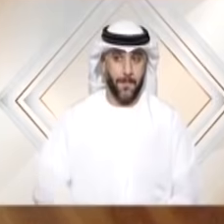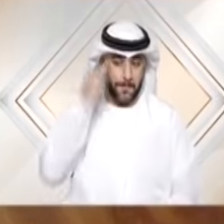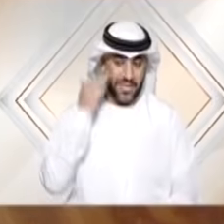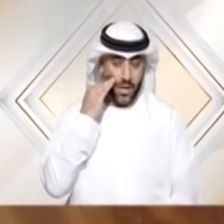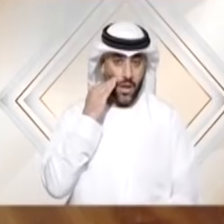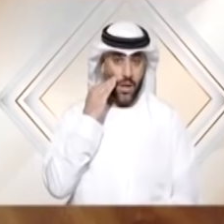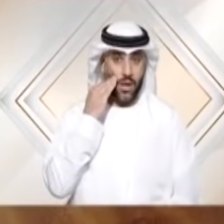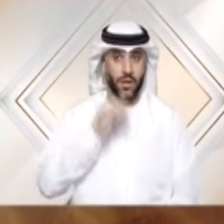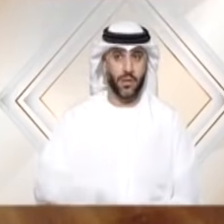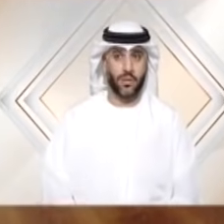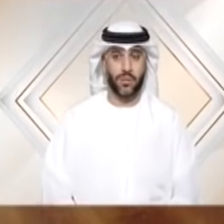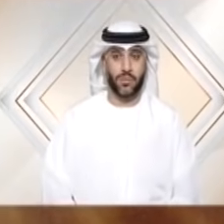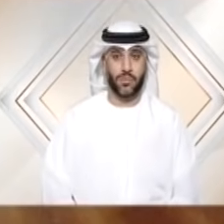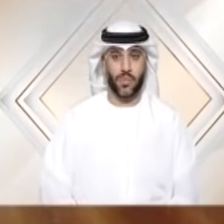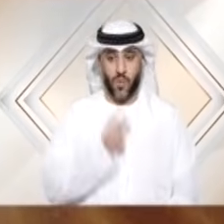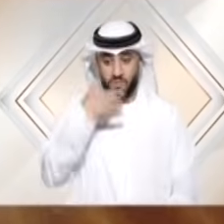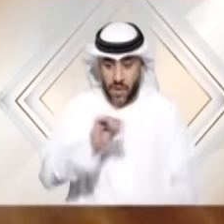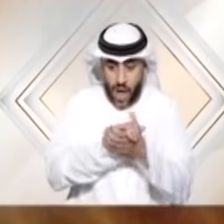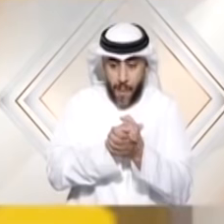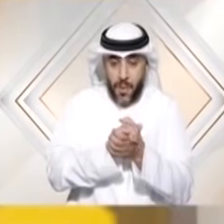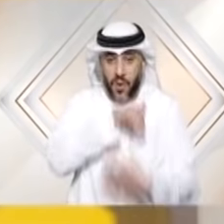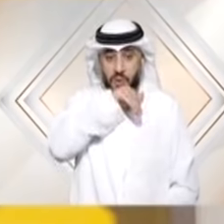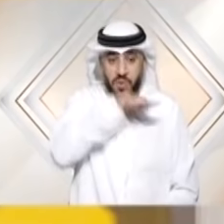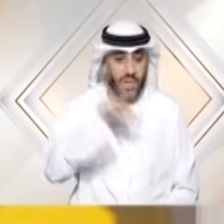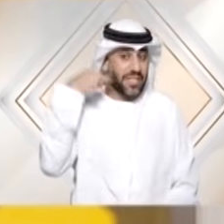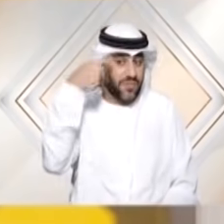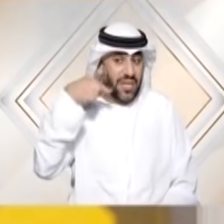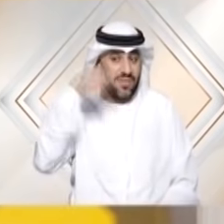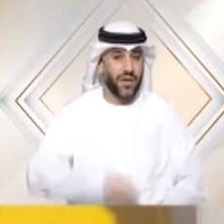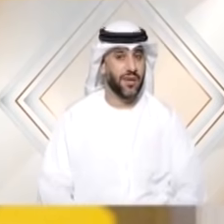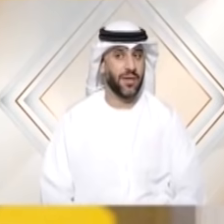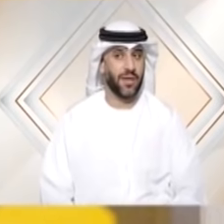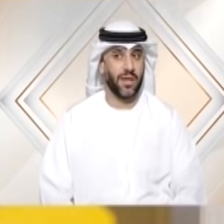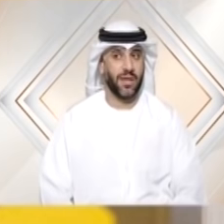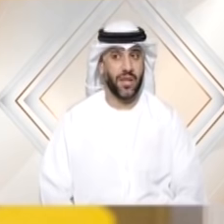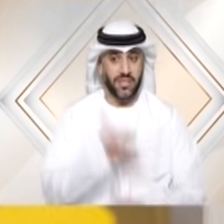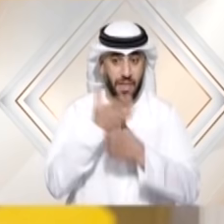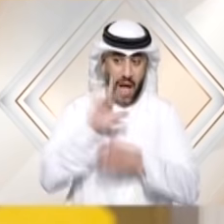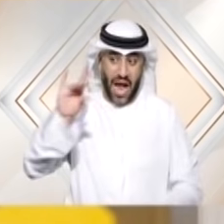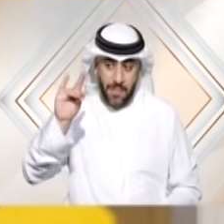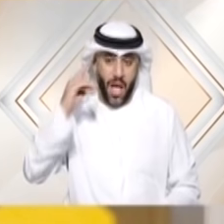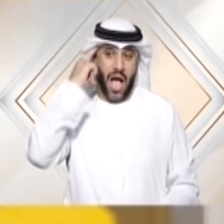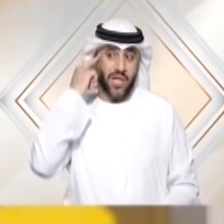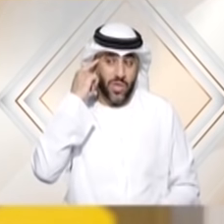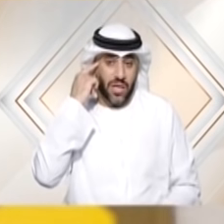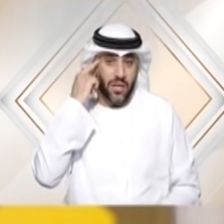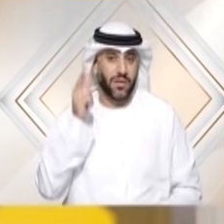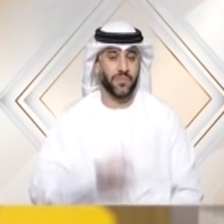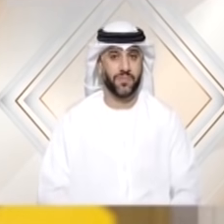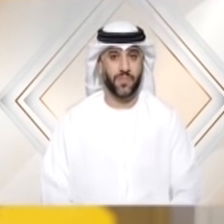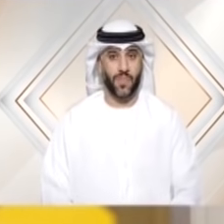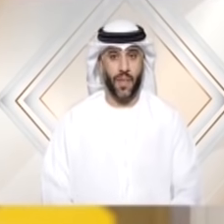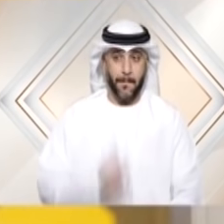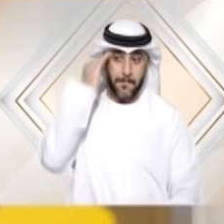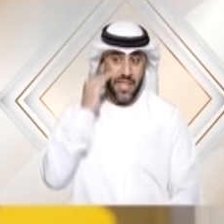وانت مقتنع فيه. يعني الصحابه معقول الصحابه رضي الله تعالى عنهم ما فكروا لماذا الكلب الاسود وليه الاحمر والابيض وليه